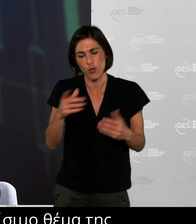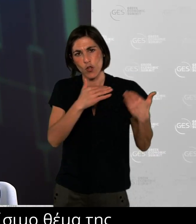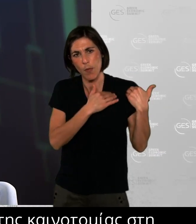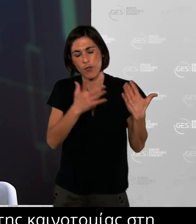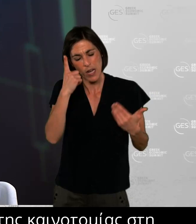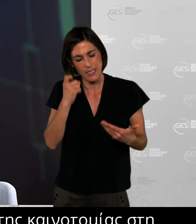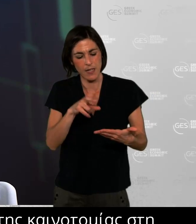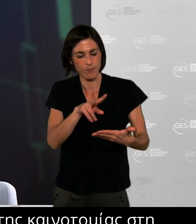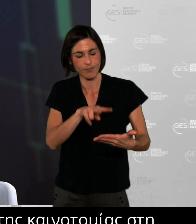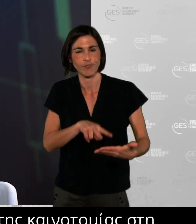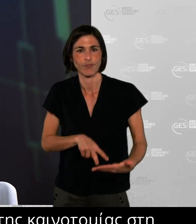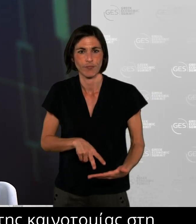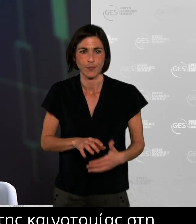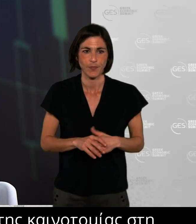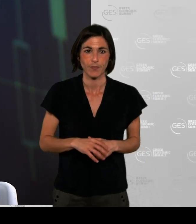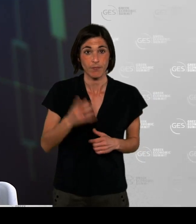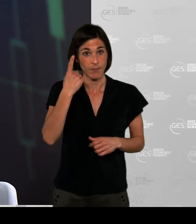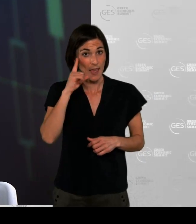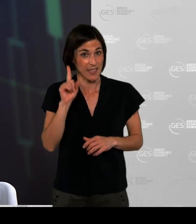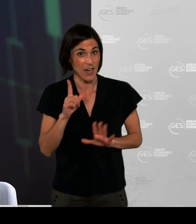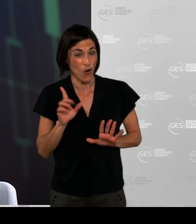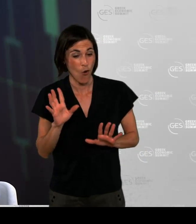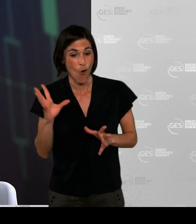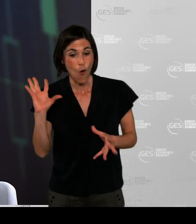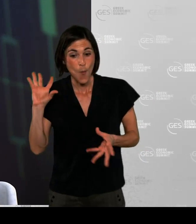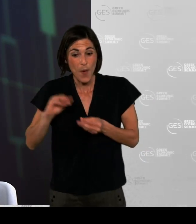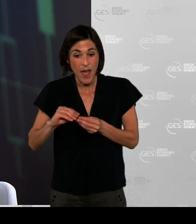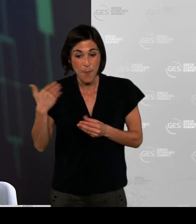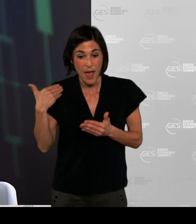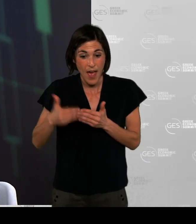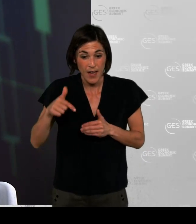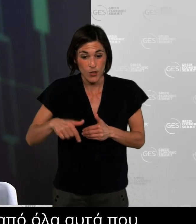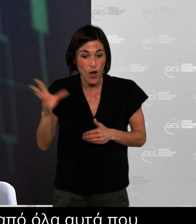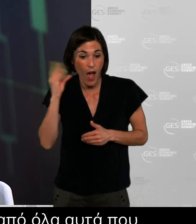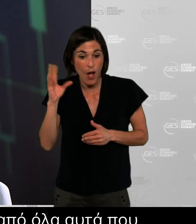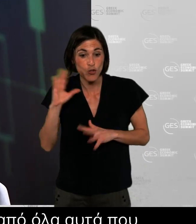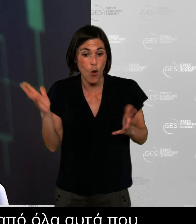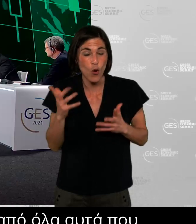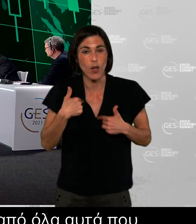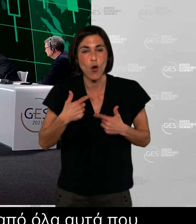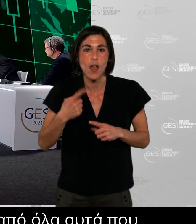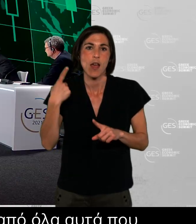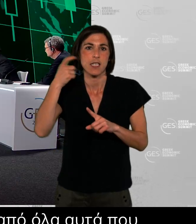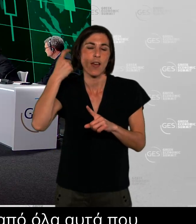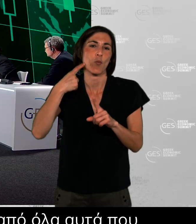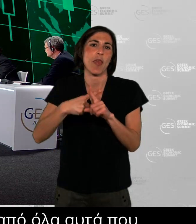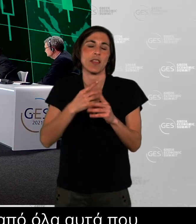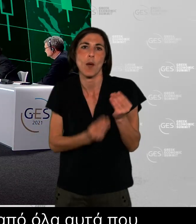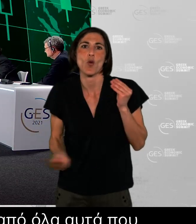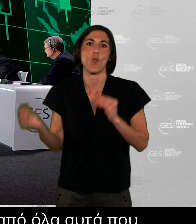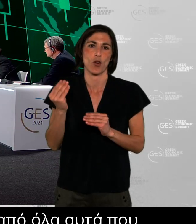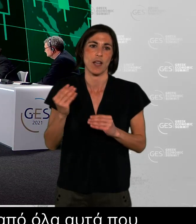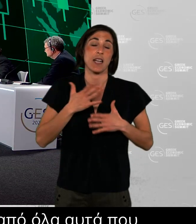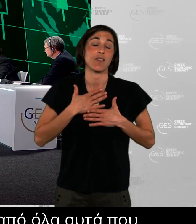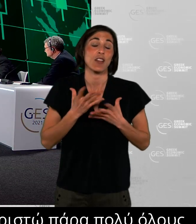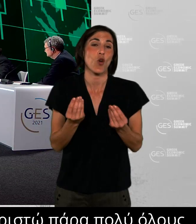Δεν ξέρω, γενικά εγώ είμαι πιο αισιόδοξος μετά από όλα αυτά που άκουσα και είμαστε και στην ώρα μας. Σας ευχαριστώ πάρα πολύ όλους. Thank you very much for joining